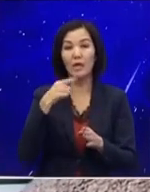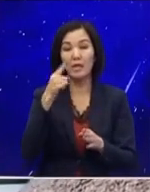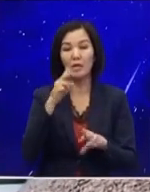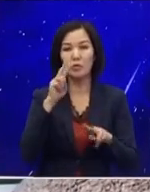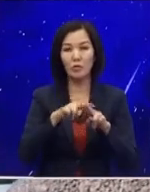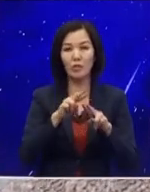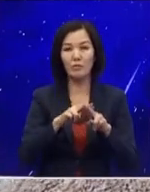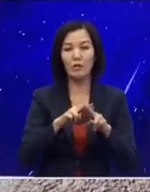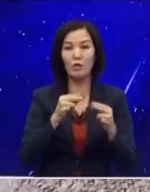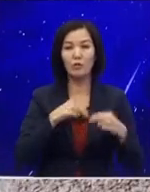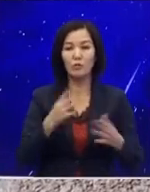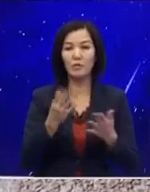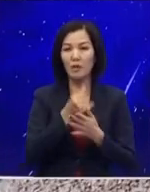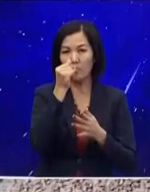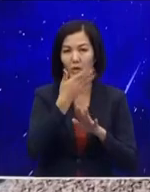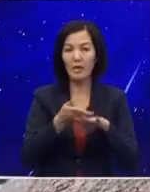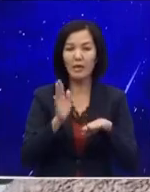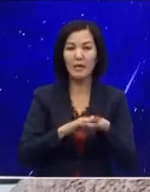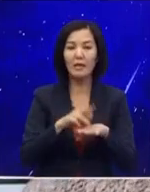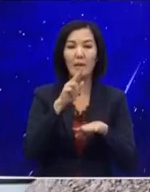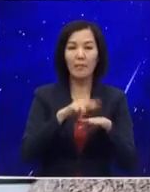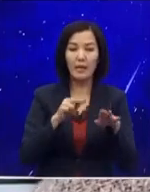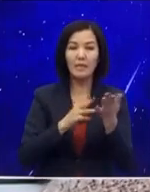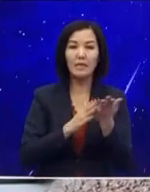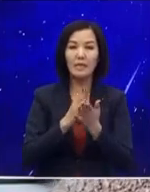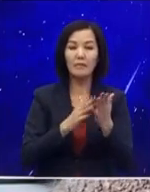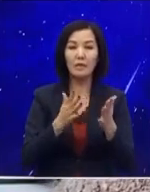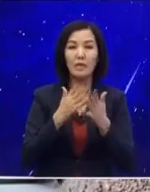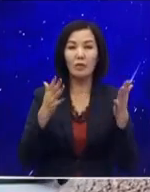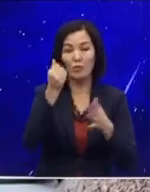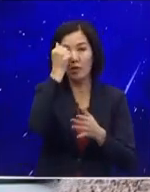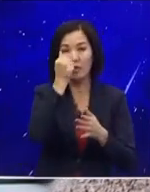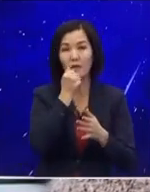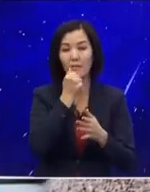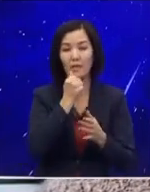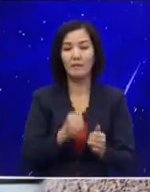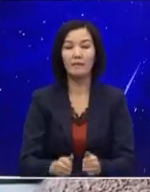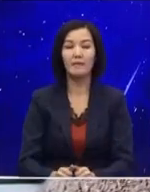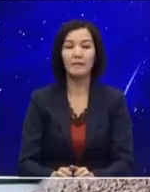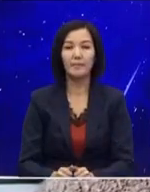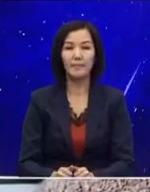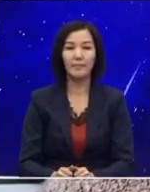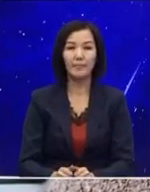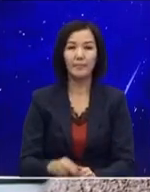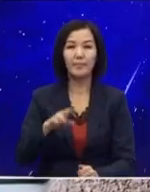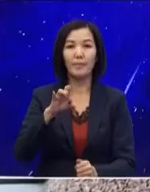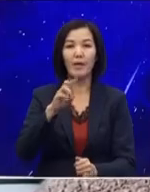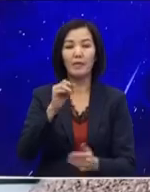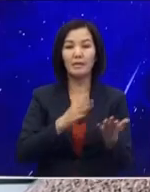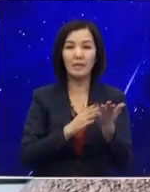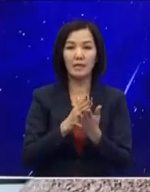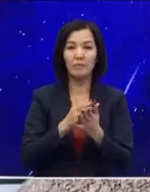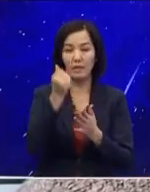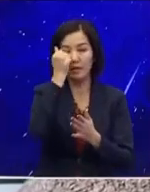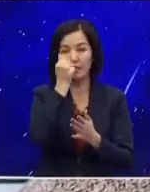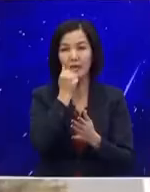шыққандарға жұмыс табыла бермейді ғой. Олыма көмектесіп жүрген полиция қызметкерлері әділет пен дәуренге үлкен рахмет айтам. Пробация қызметіне де